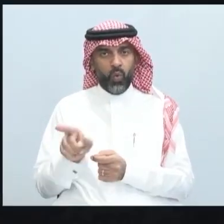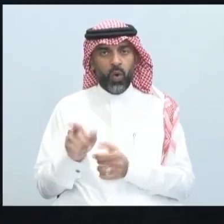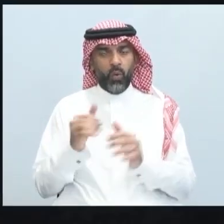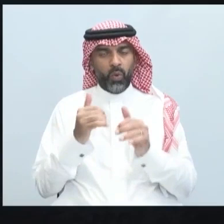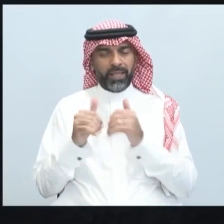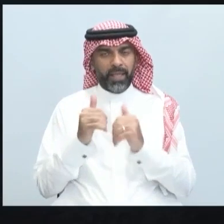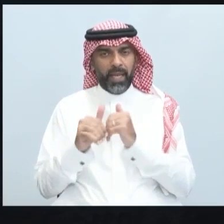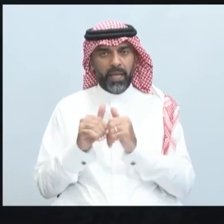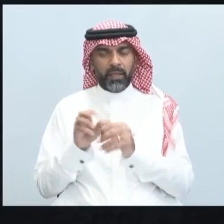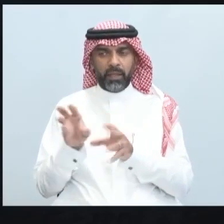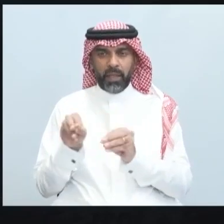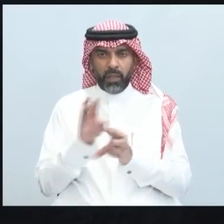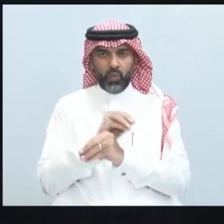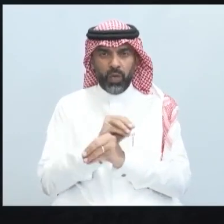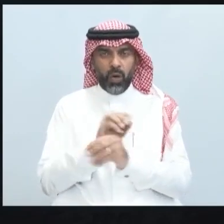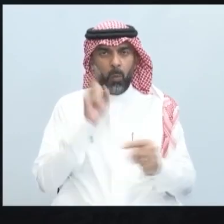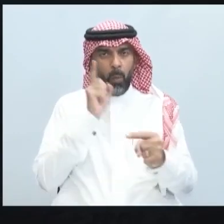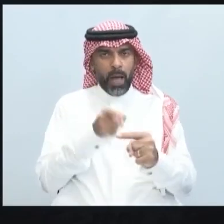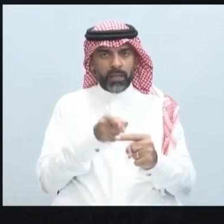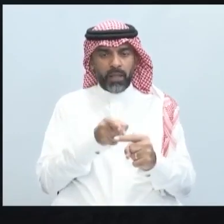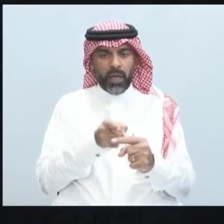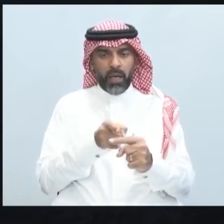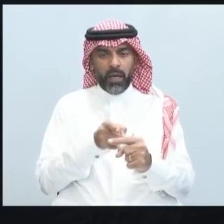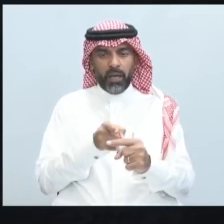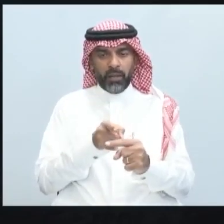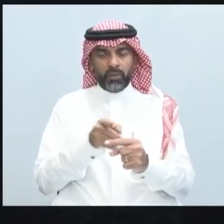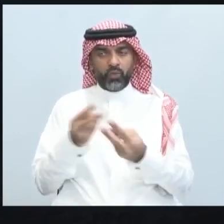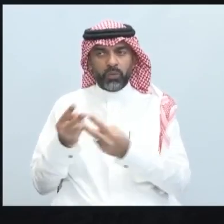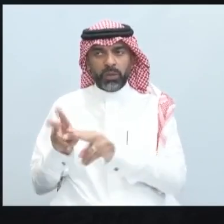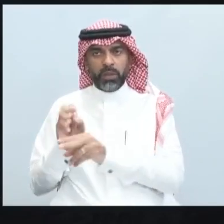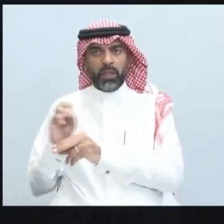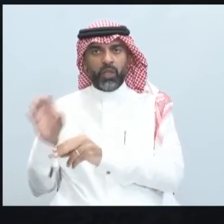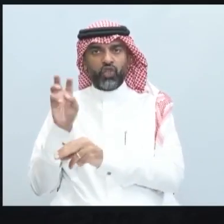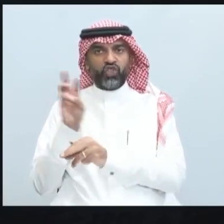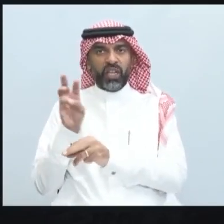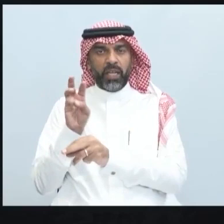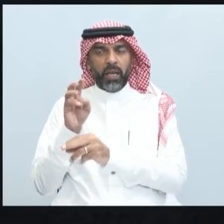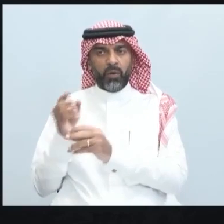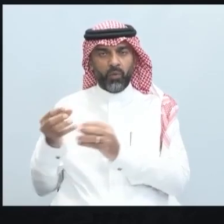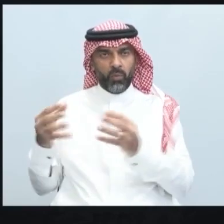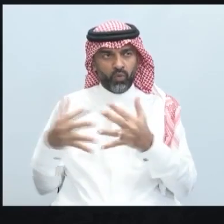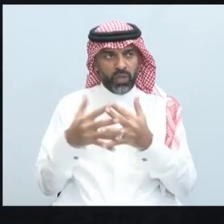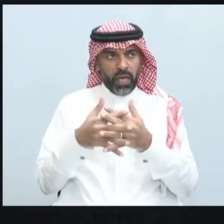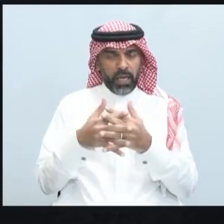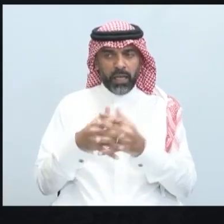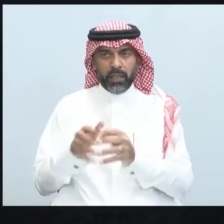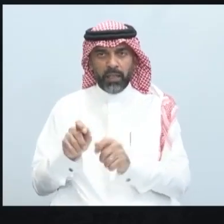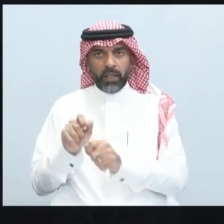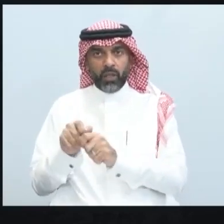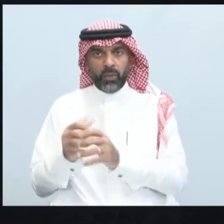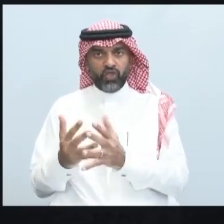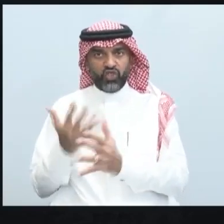هو وسيلة تسويق مباشرة تتيح للشركات مشاركة المنتجات والخدمات الجديدة مع جهات